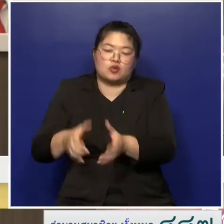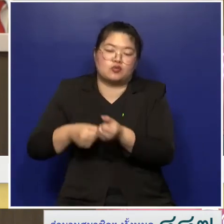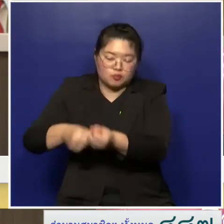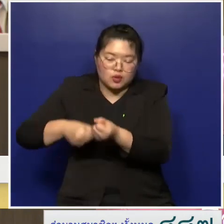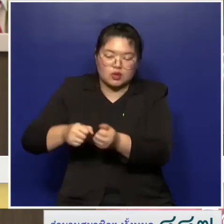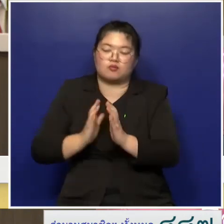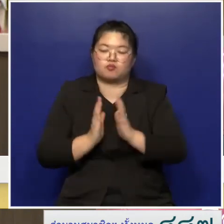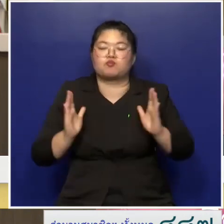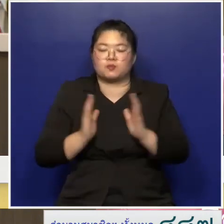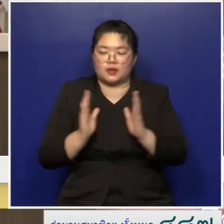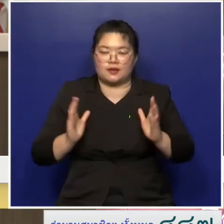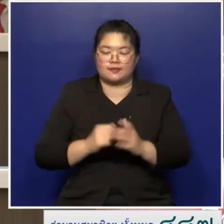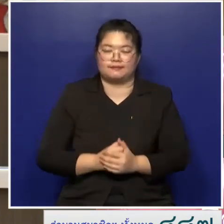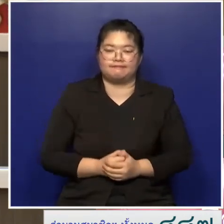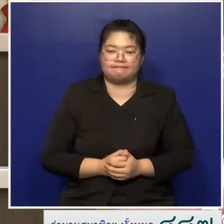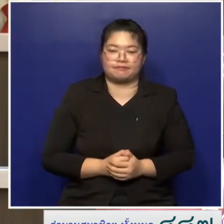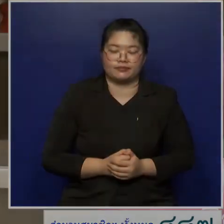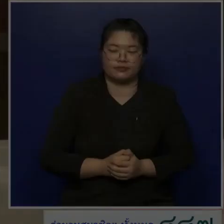อบคุณท่านประทานครัขอบคุณครับ